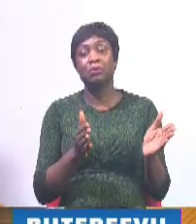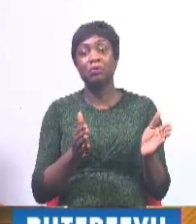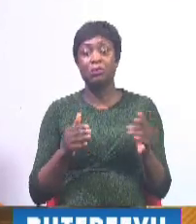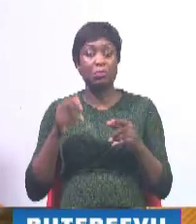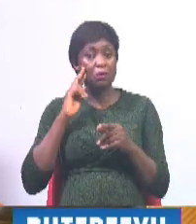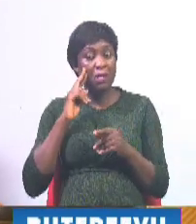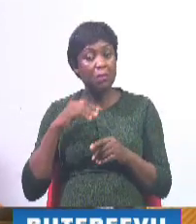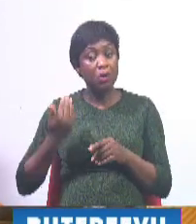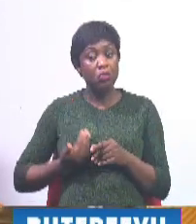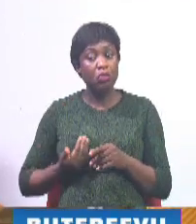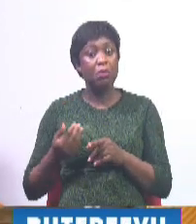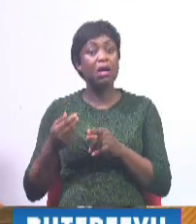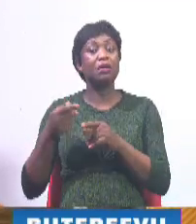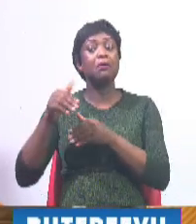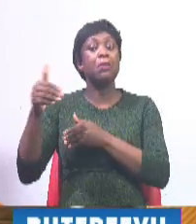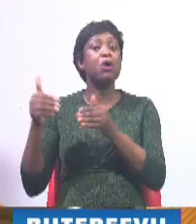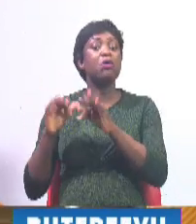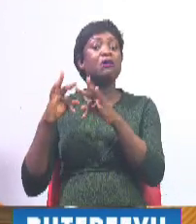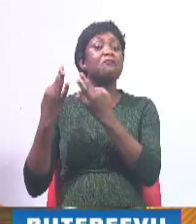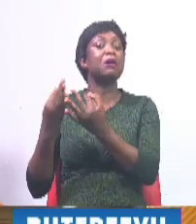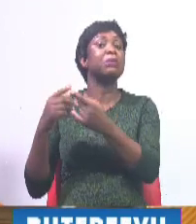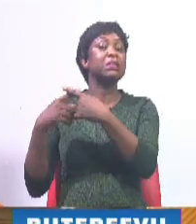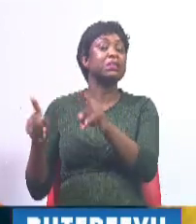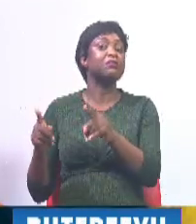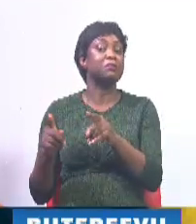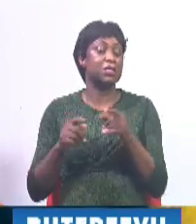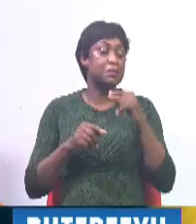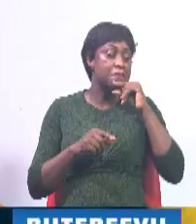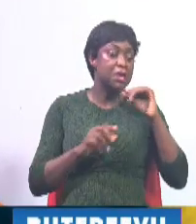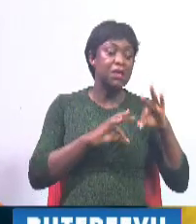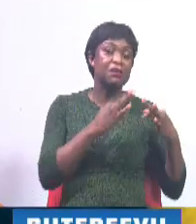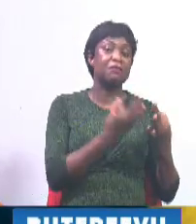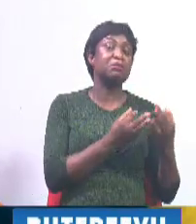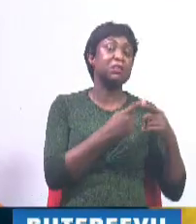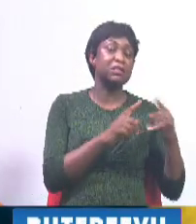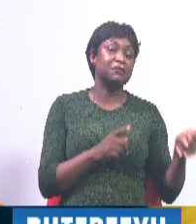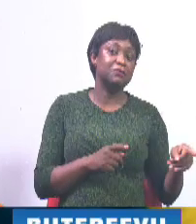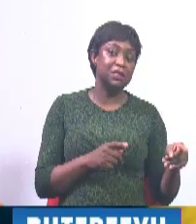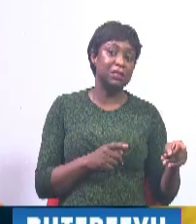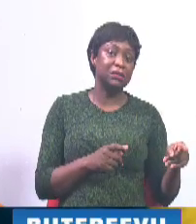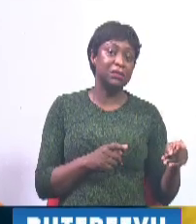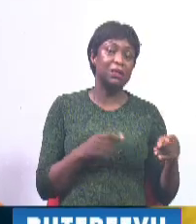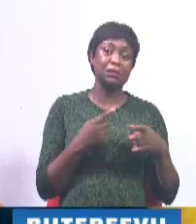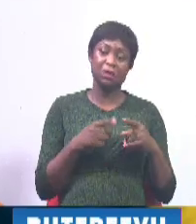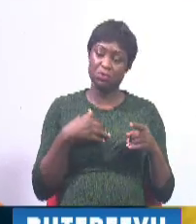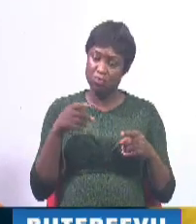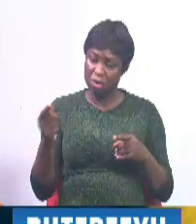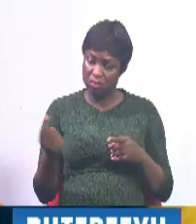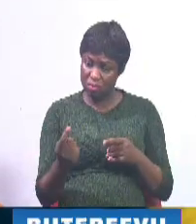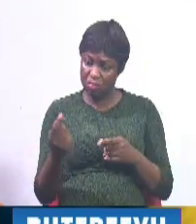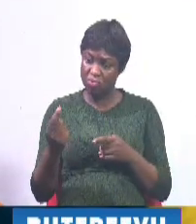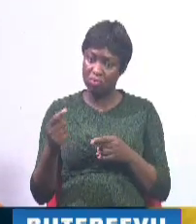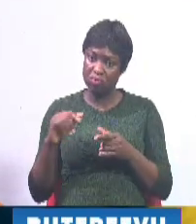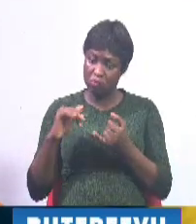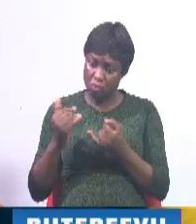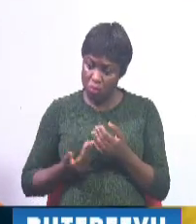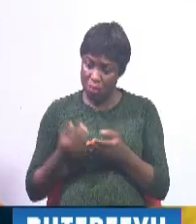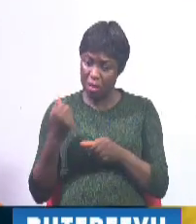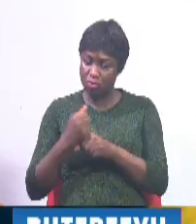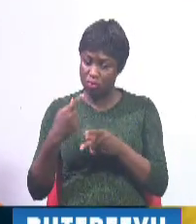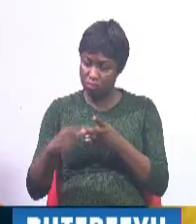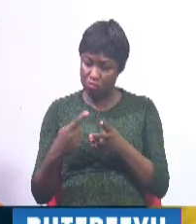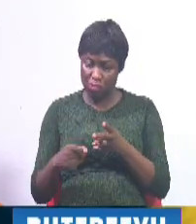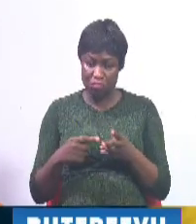endala oyingidde mu famire empya naye nga buli ky'okola baagala bakitunuulize famire yange so nga mwandibadde muteekawo